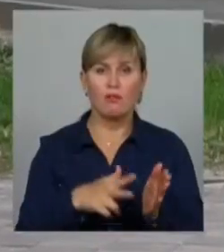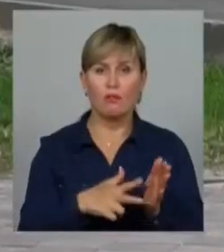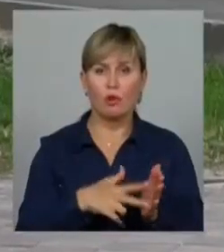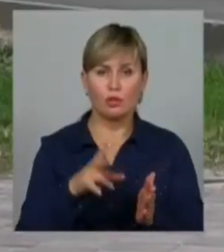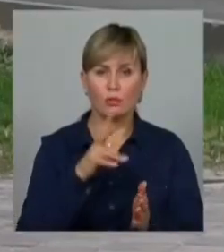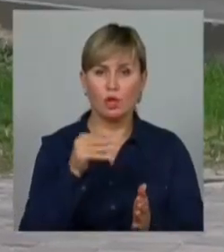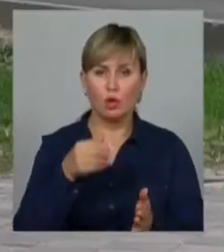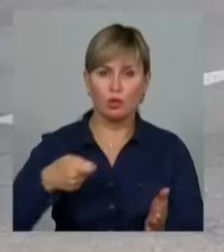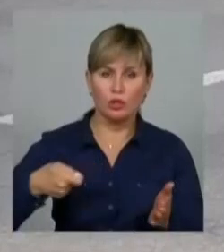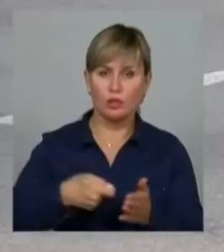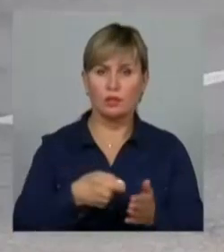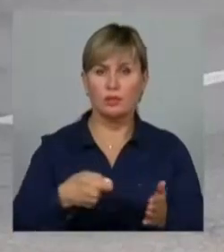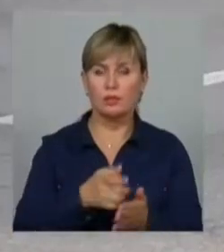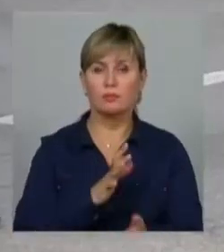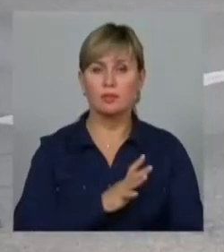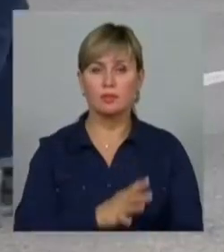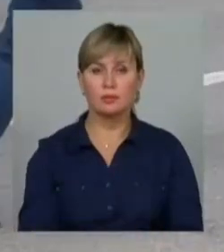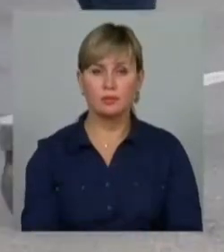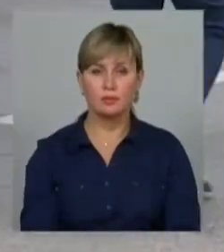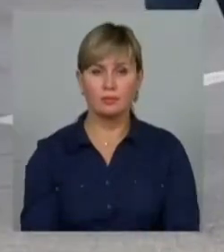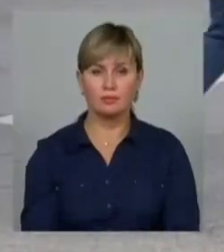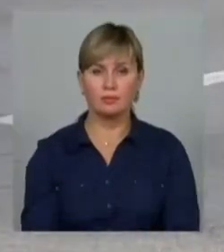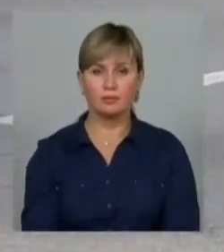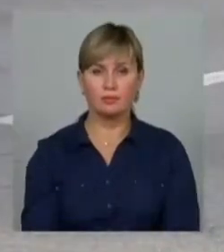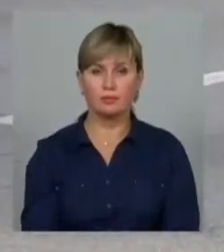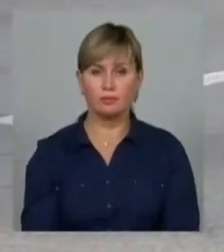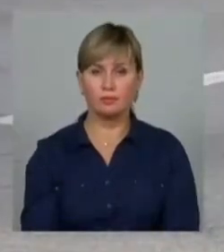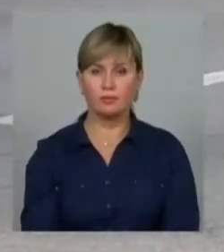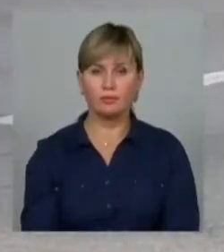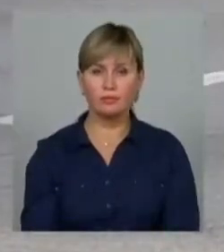ножевых ранений. Дана Килибаева, Мирей Баед, телеканал «Алматы», Тараз.